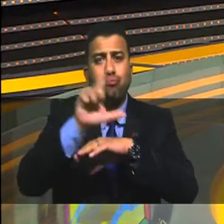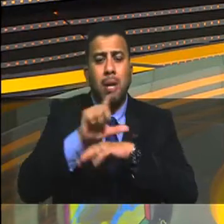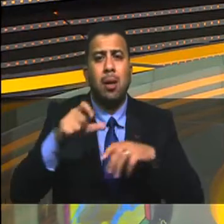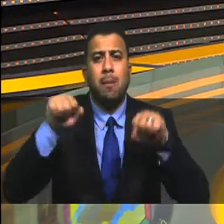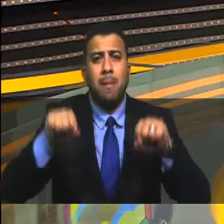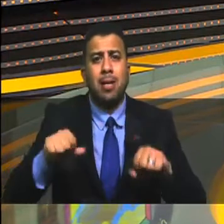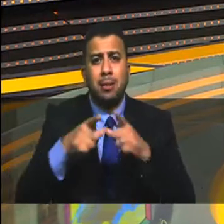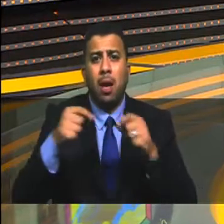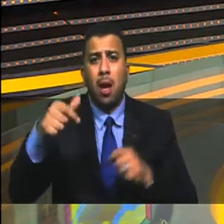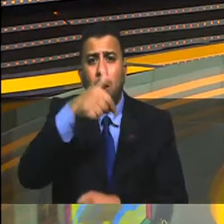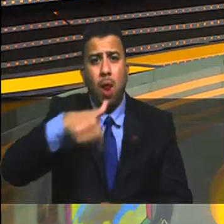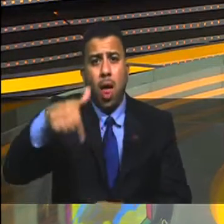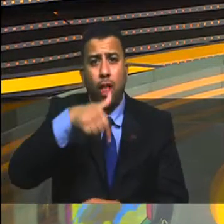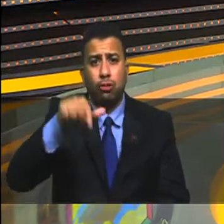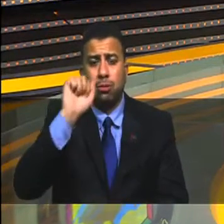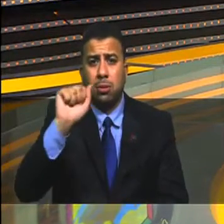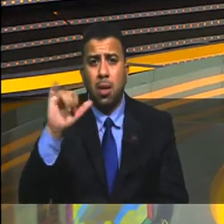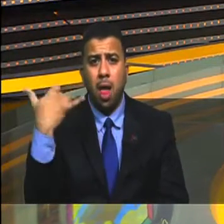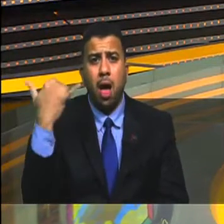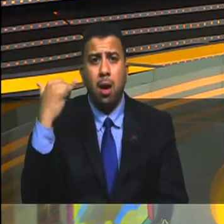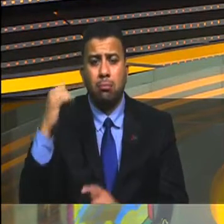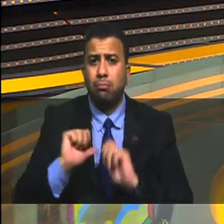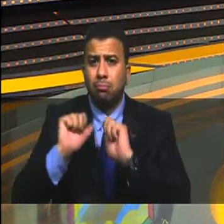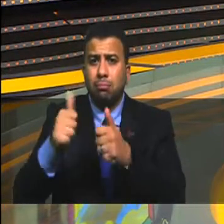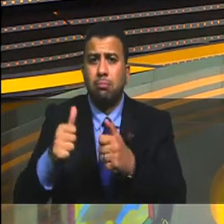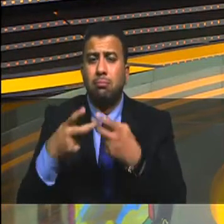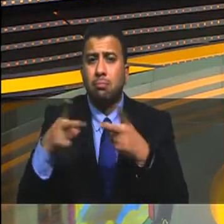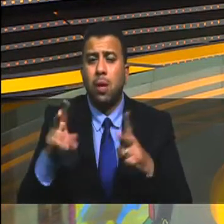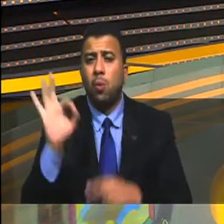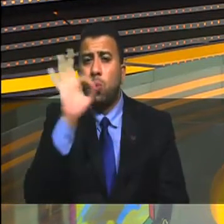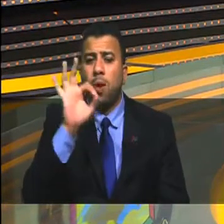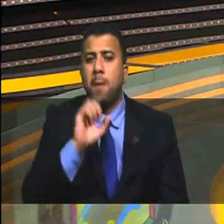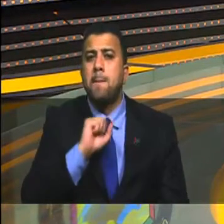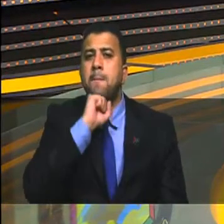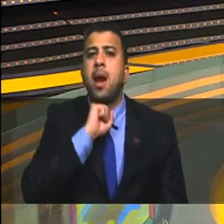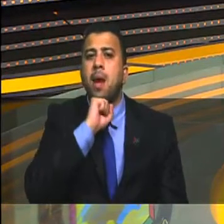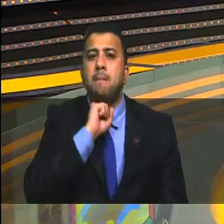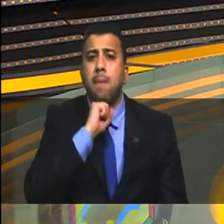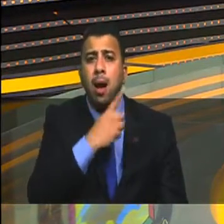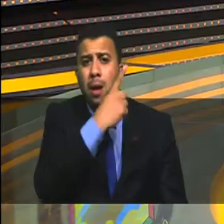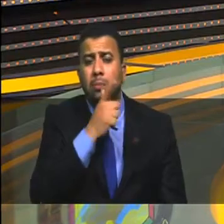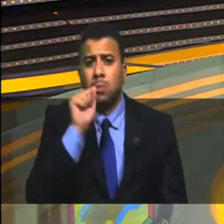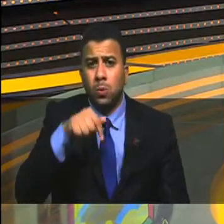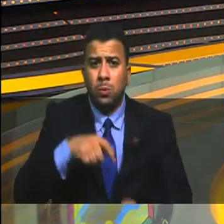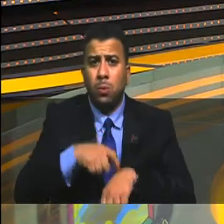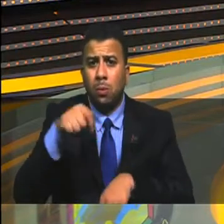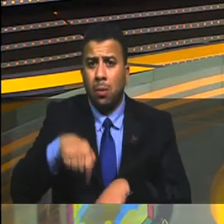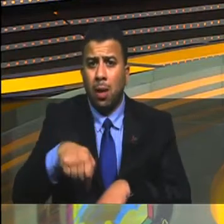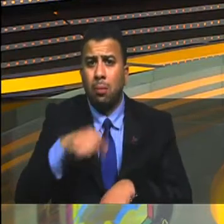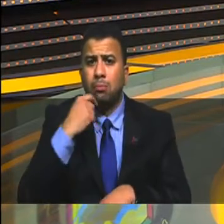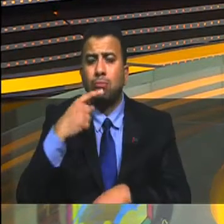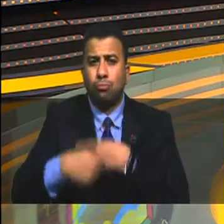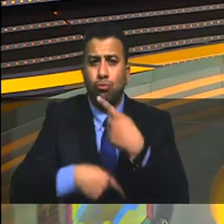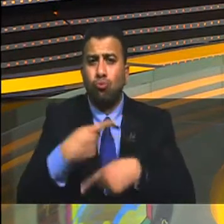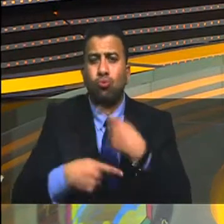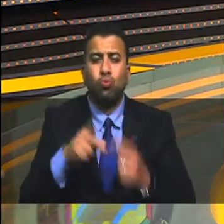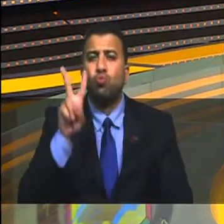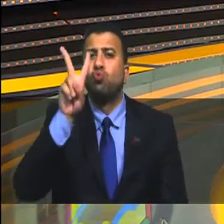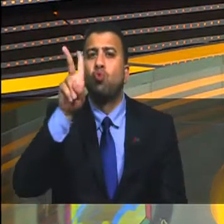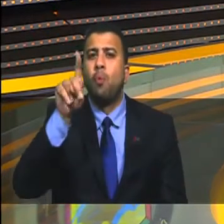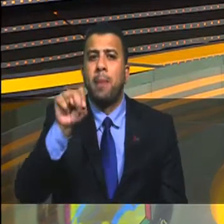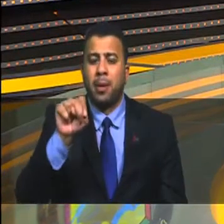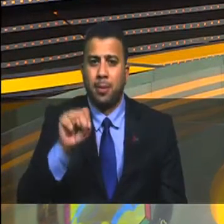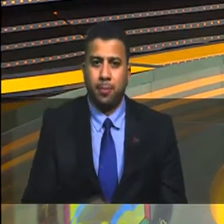دول مجلس التعاون لدول الخليج العربية التي تبدأ في المنامة في وقت لاحق اليوم